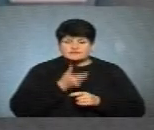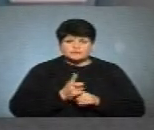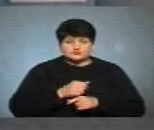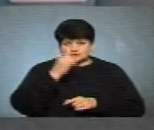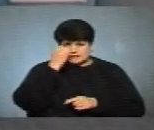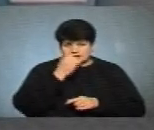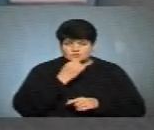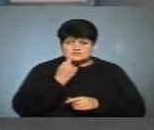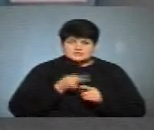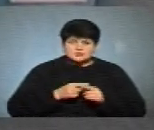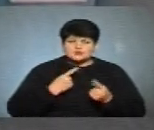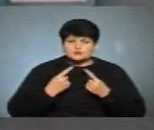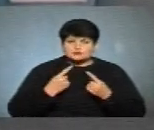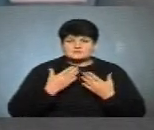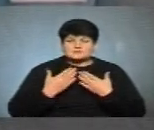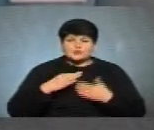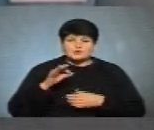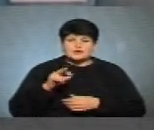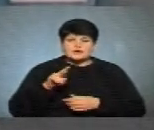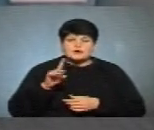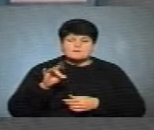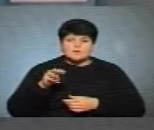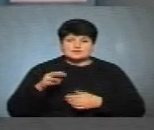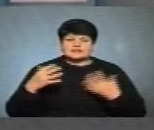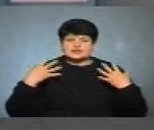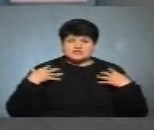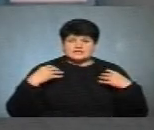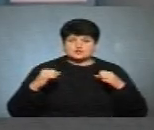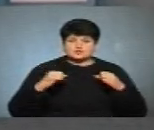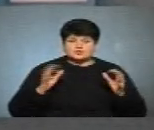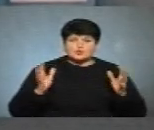дякую за цю розмову. Нагадаю, ми спілкувалися з Ольгою Ярмоленко, начальницею управління